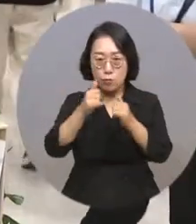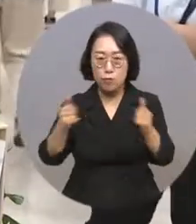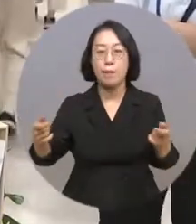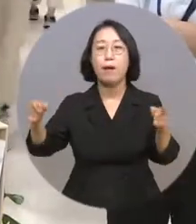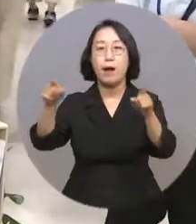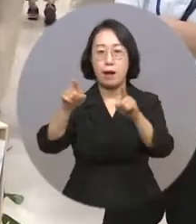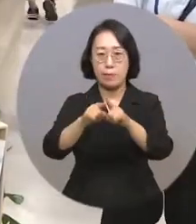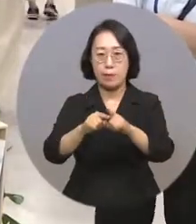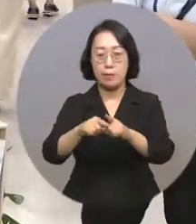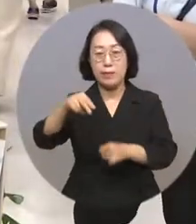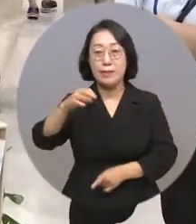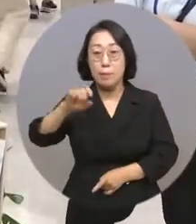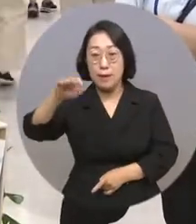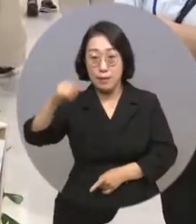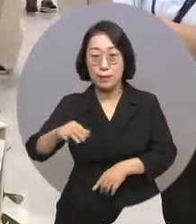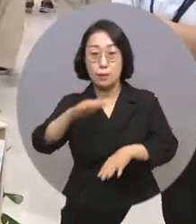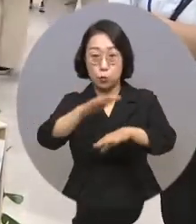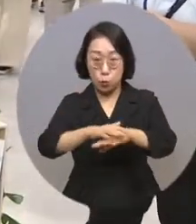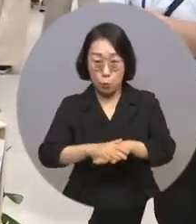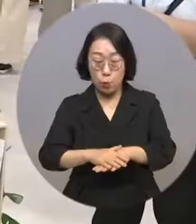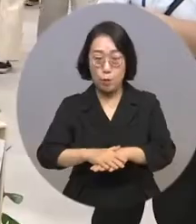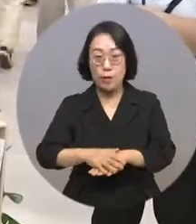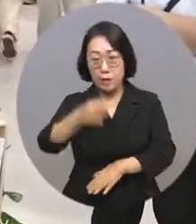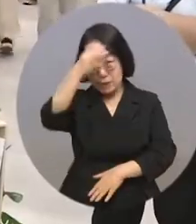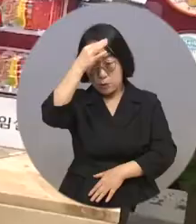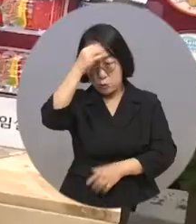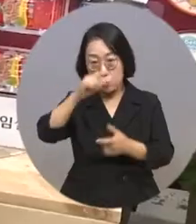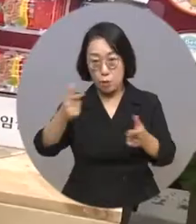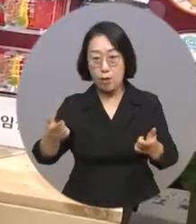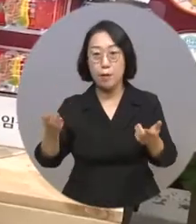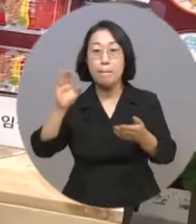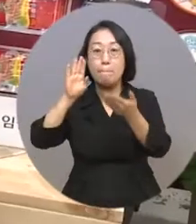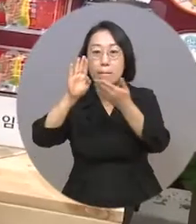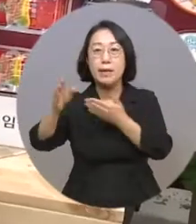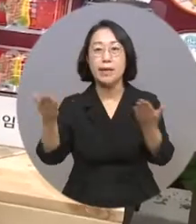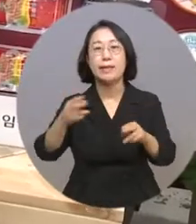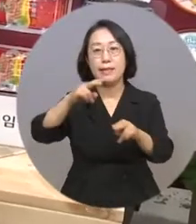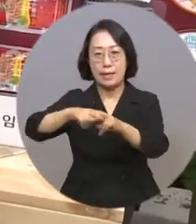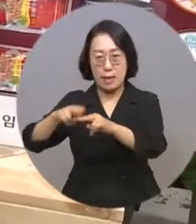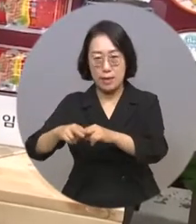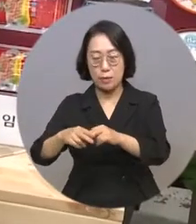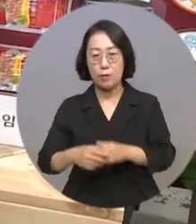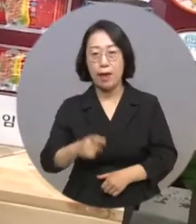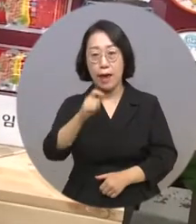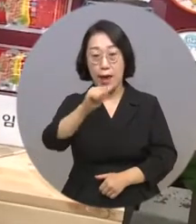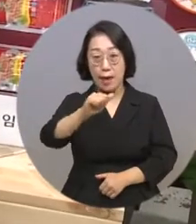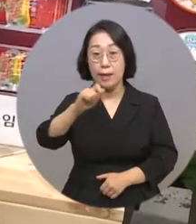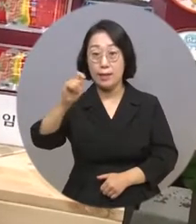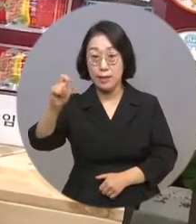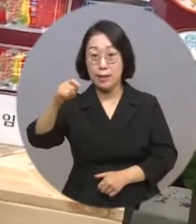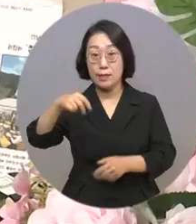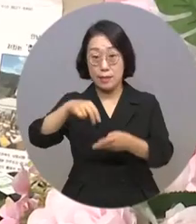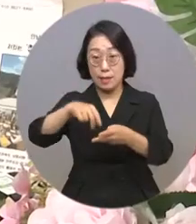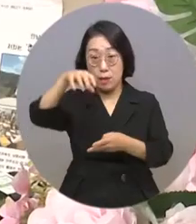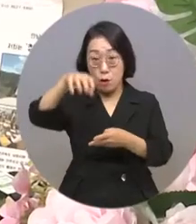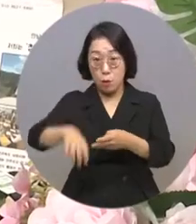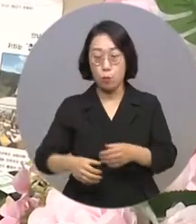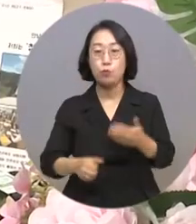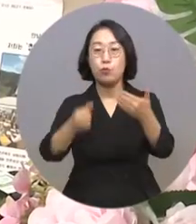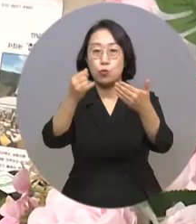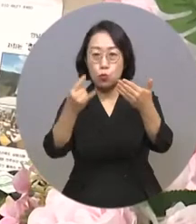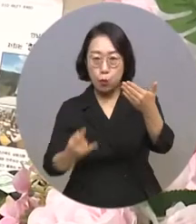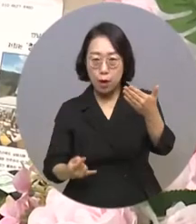함께하는 스마트 농업, 에그테크로 여는 미래 일자리를 주제로 서울 AT센터에서 제9회